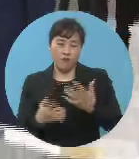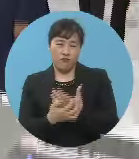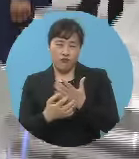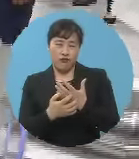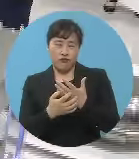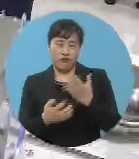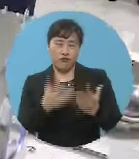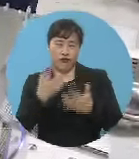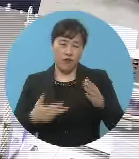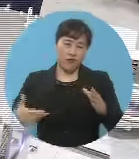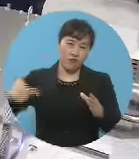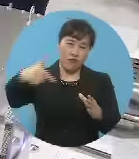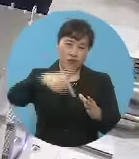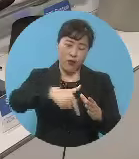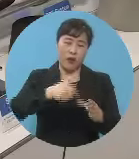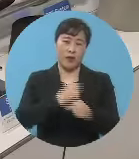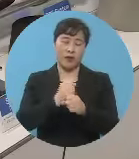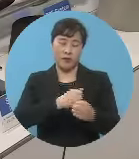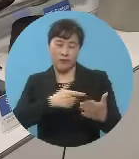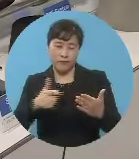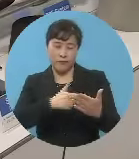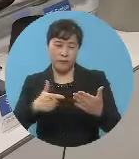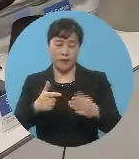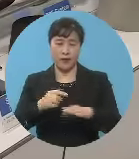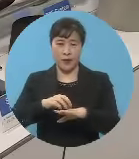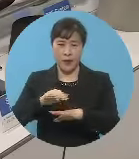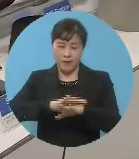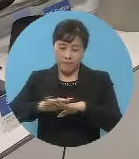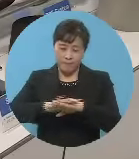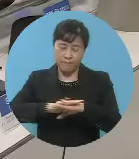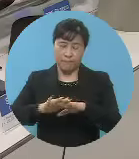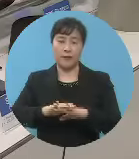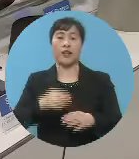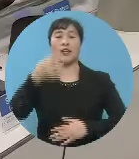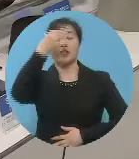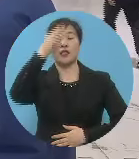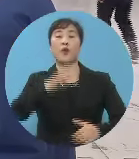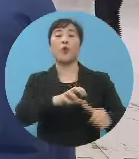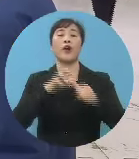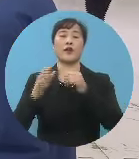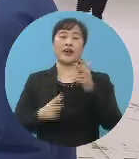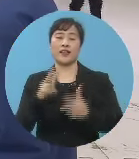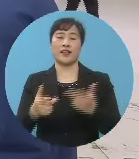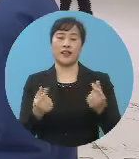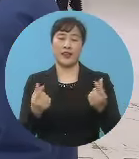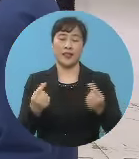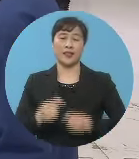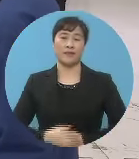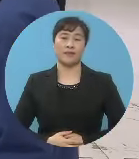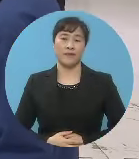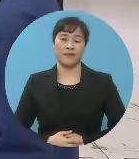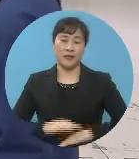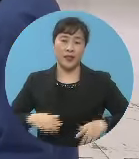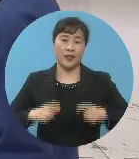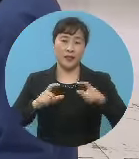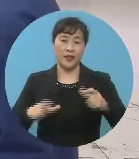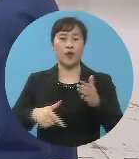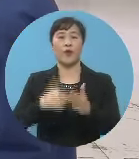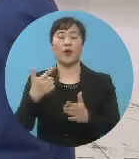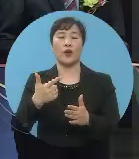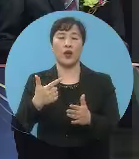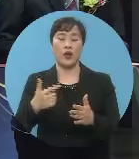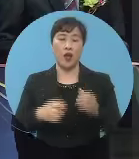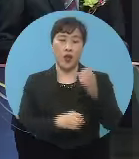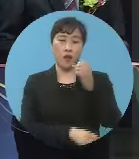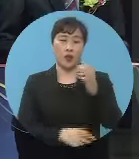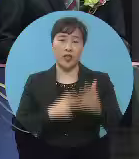용접, 표면처리, 열처리 등의 기술을 활용하는 산업입니다. 전남에는 600여 개의 뿌리 기업이 운영되고